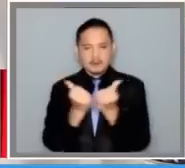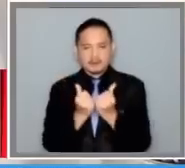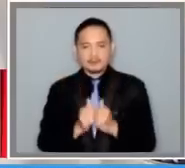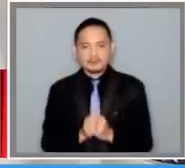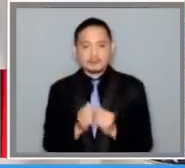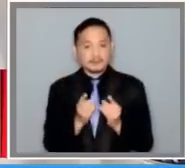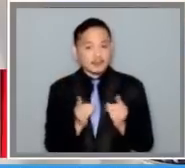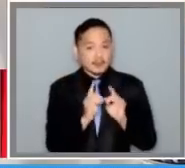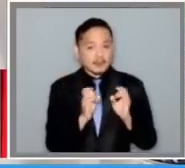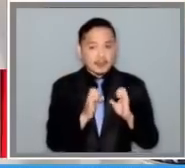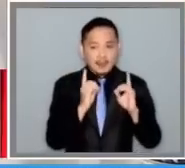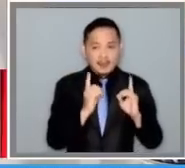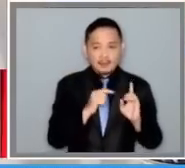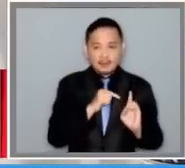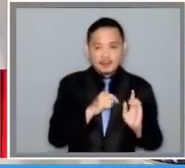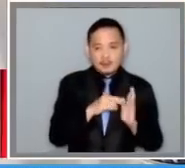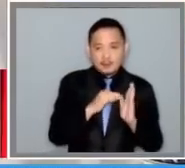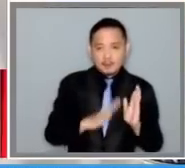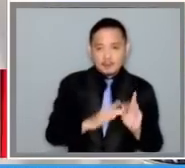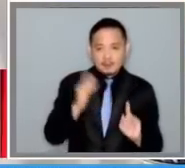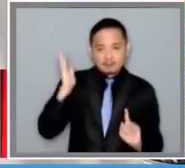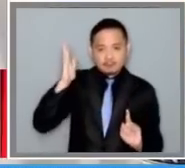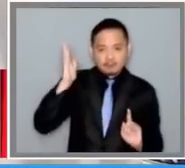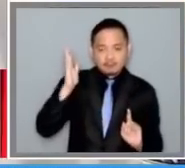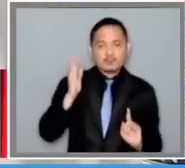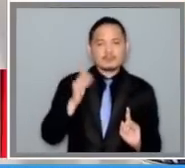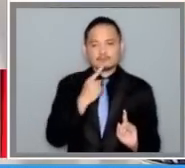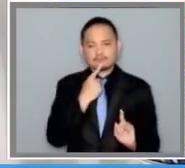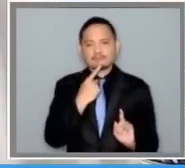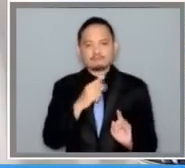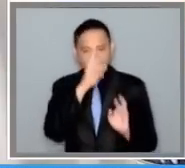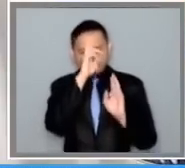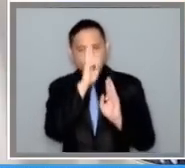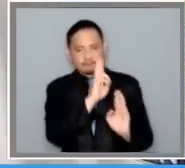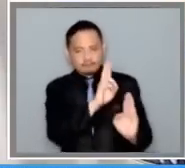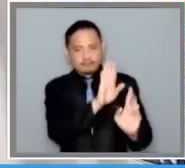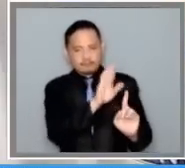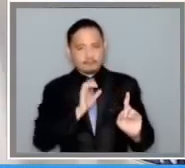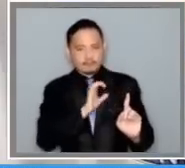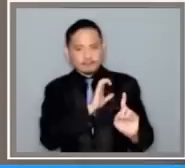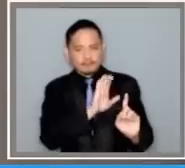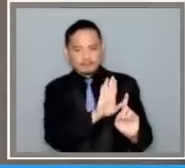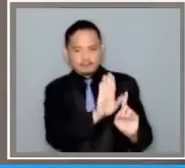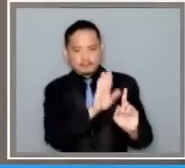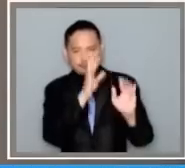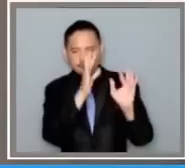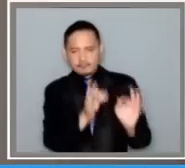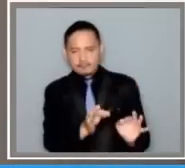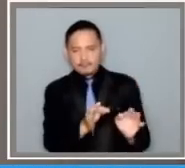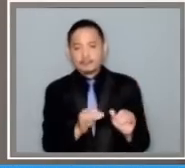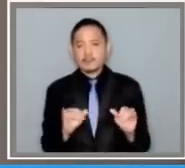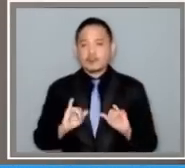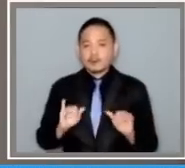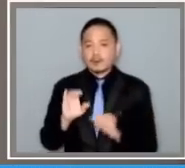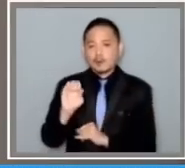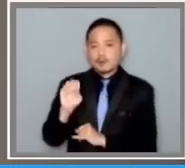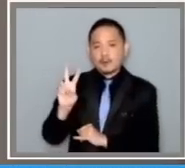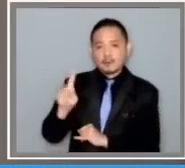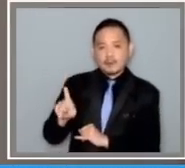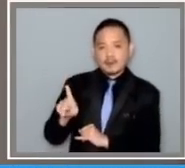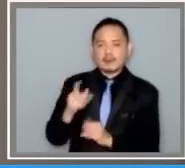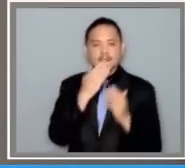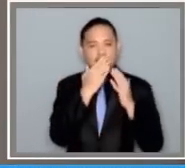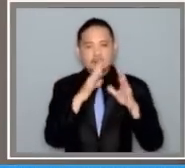Michael Poa na rerespetuhin nila ang desisyon ng Kongreso. Sa isang pahayag, pinasalamatan ng OVP ang Kamara